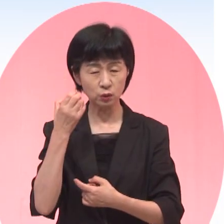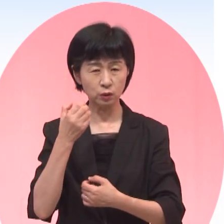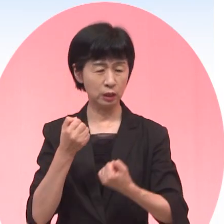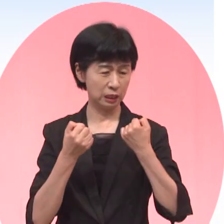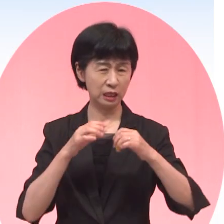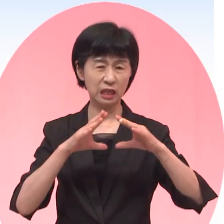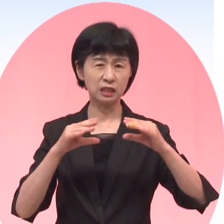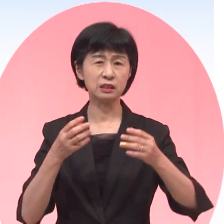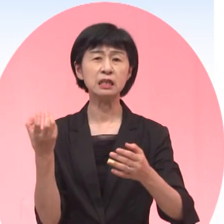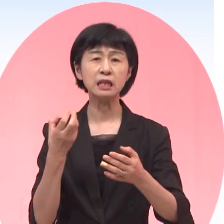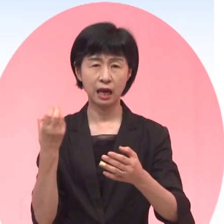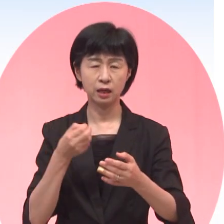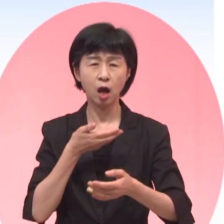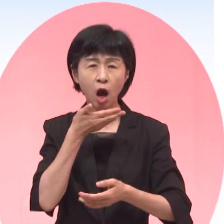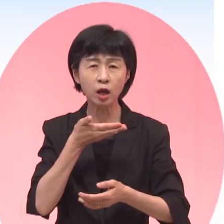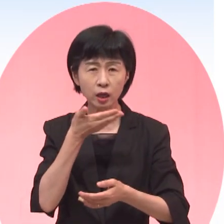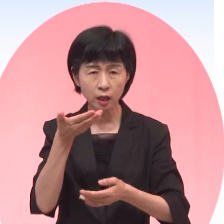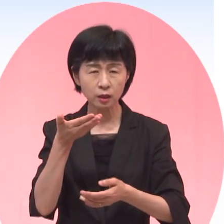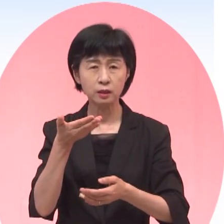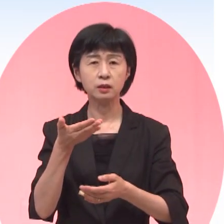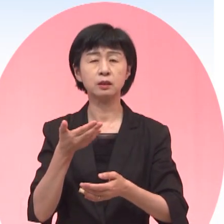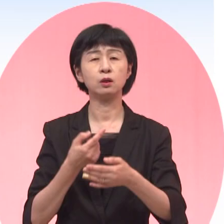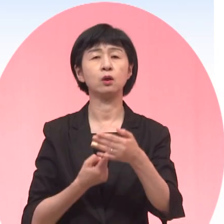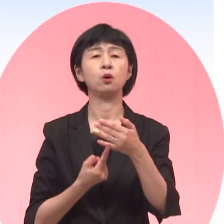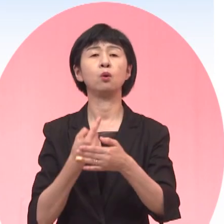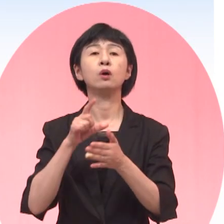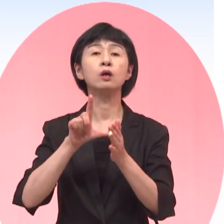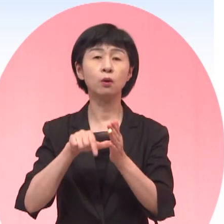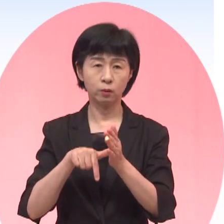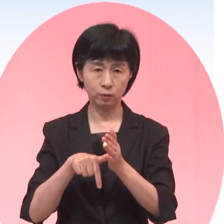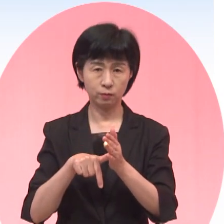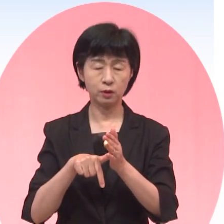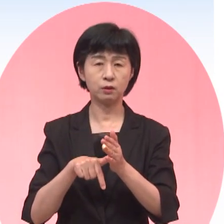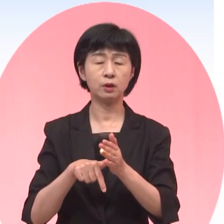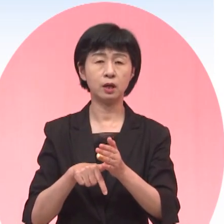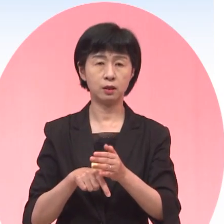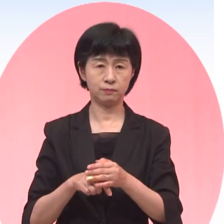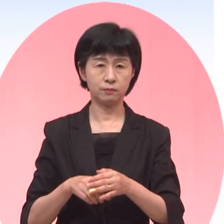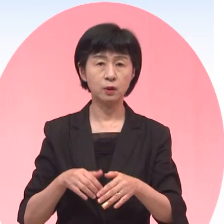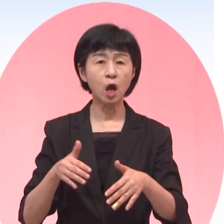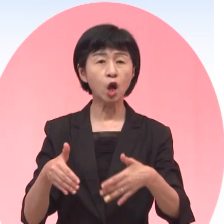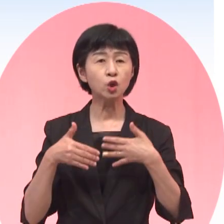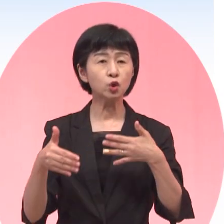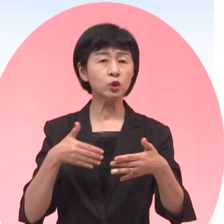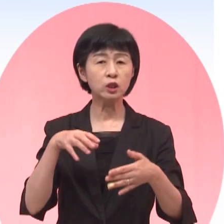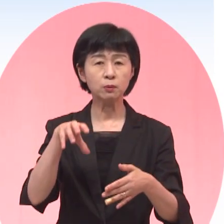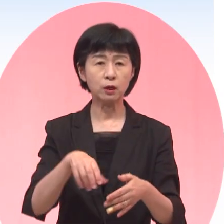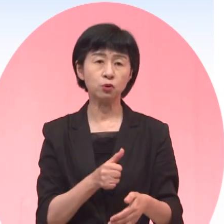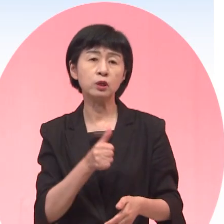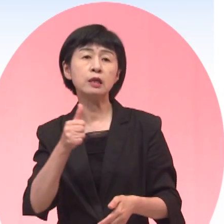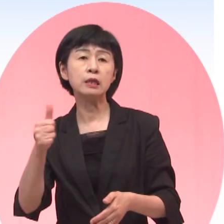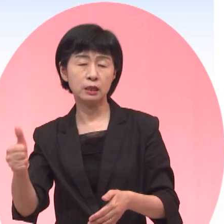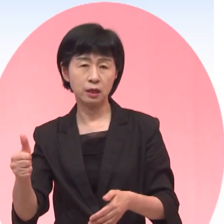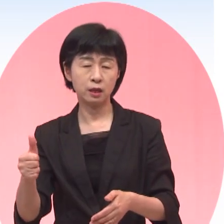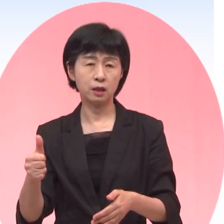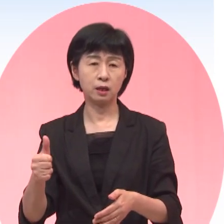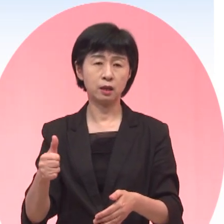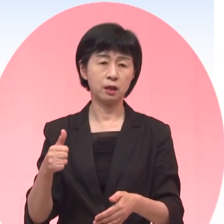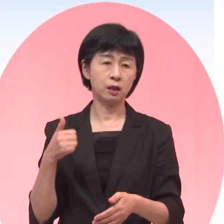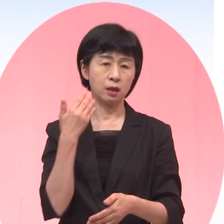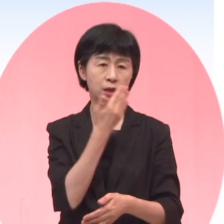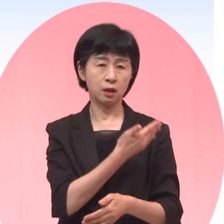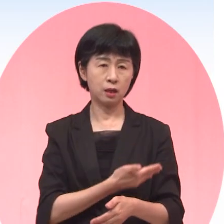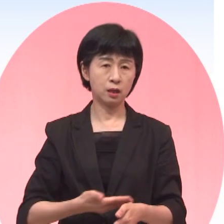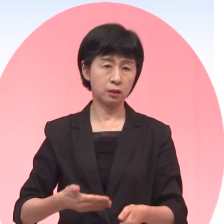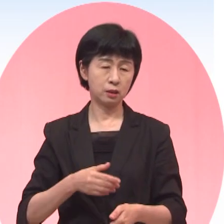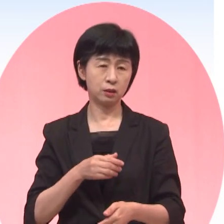筋肉痛、吐き気や嘔吐、筋肉痛などがあった場合は、 涼しい場所へ避難し、体を